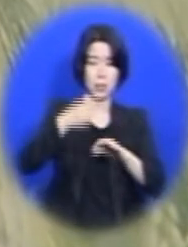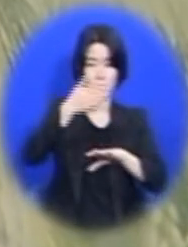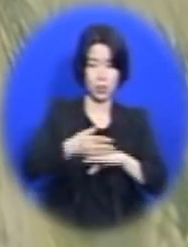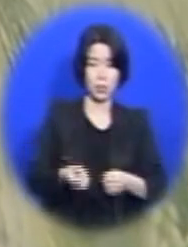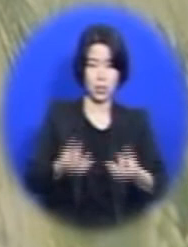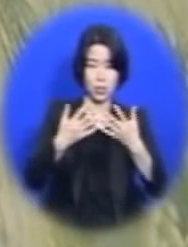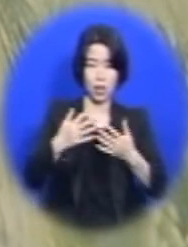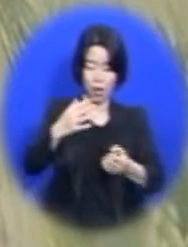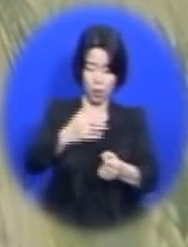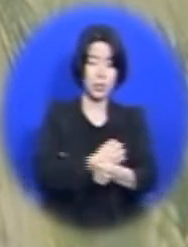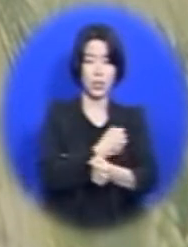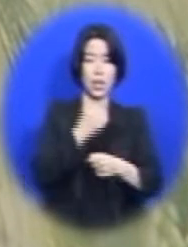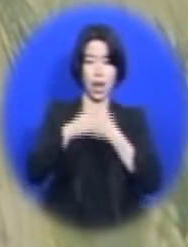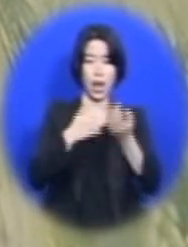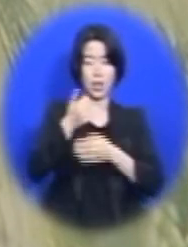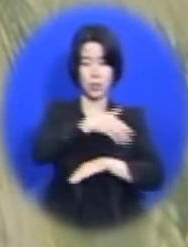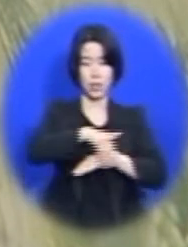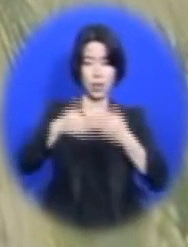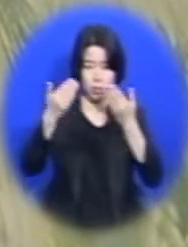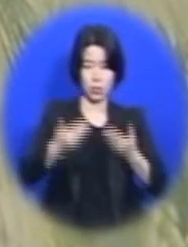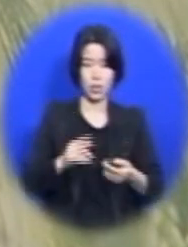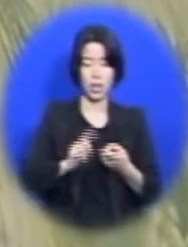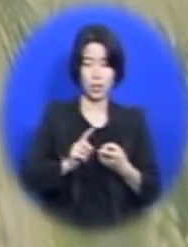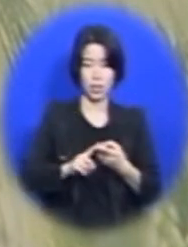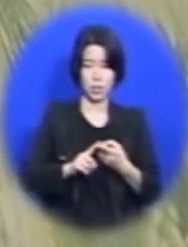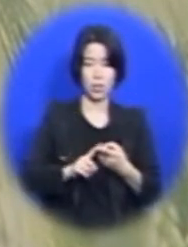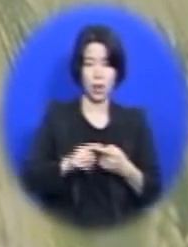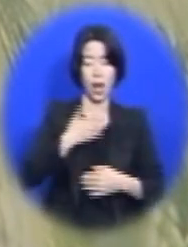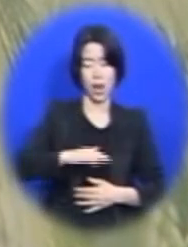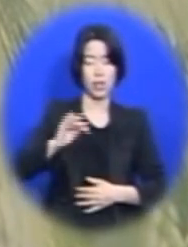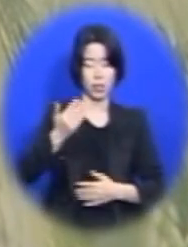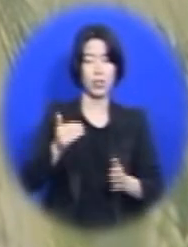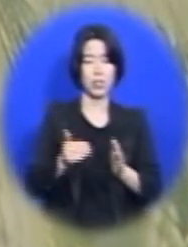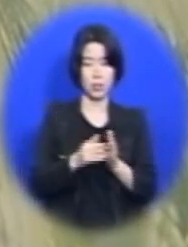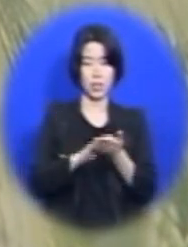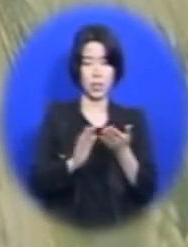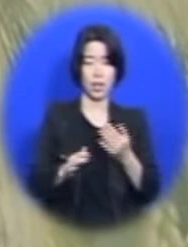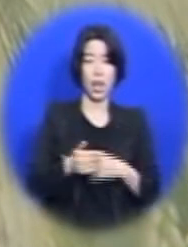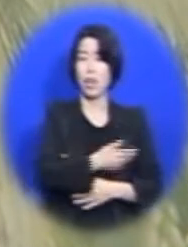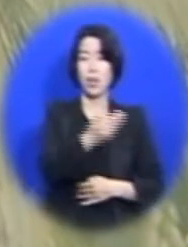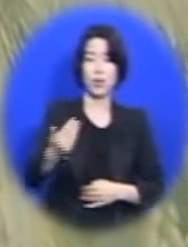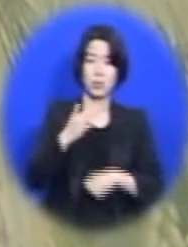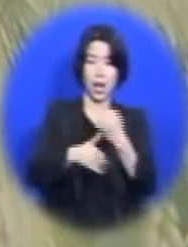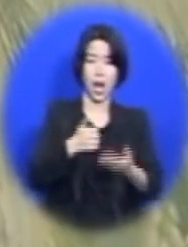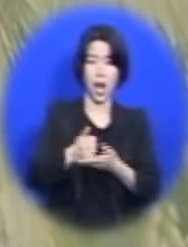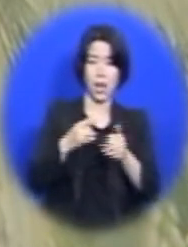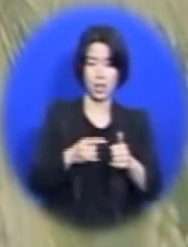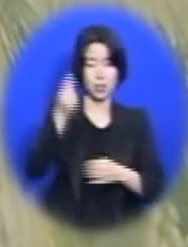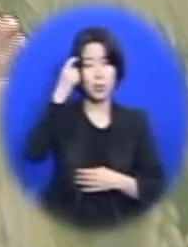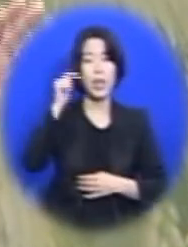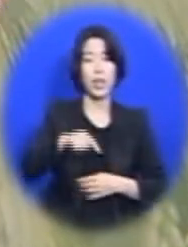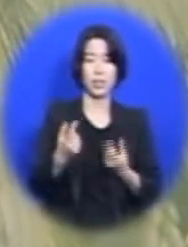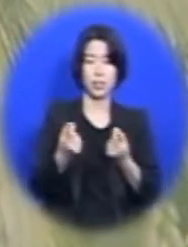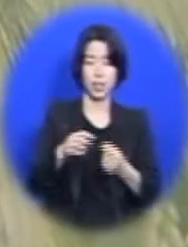맥주감사주일에 엄청난 하나님의 계획을 두셨다는 사실을 알게 된 겁니다. 여러분, 하나님께서 왜